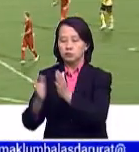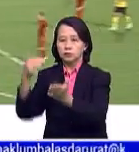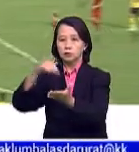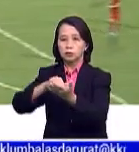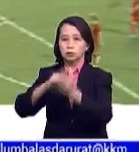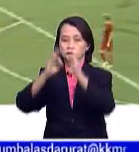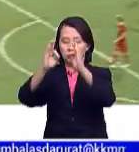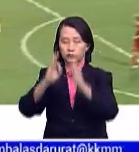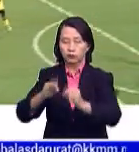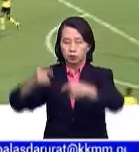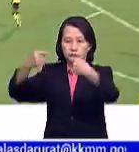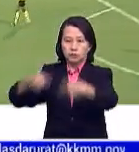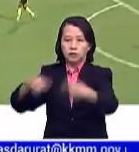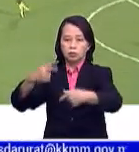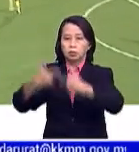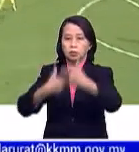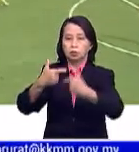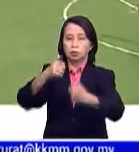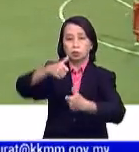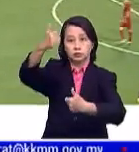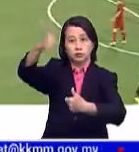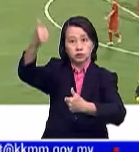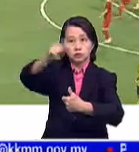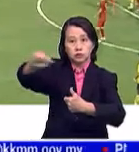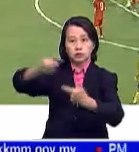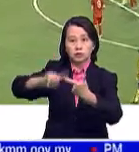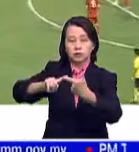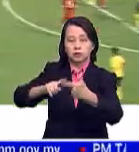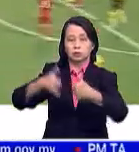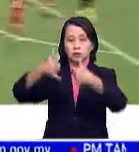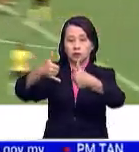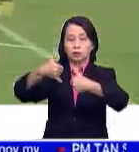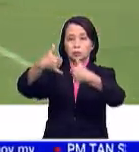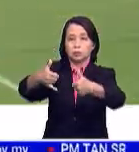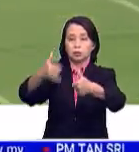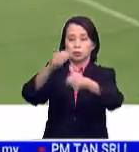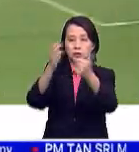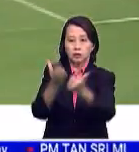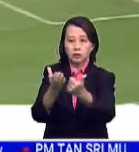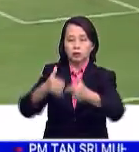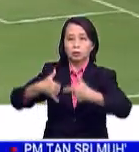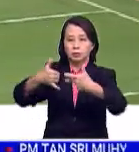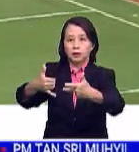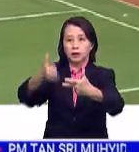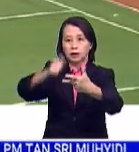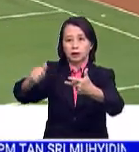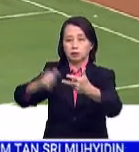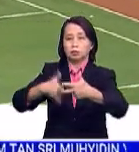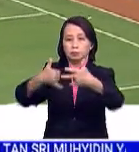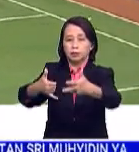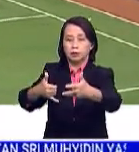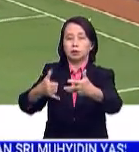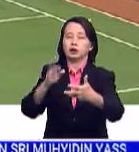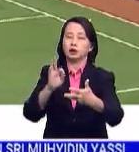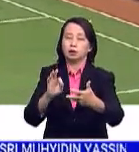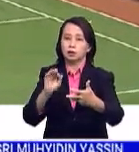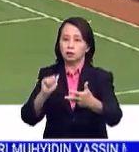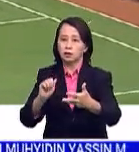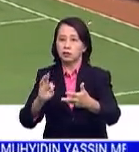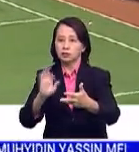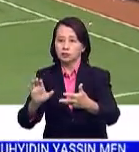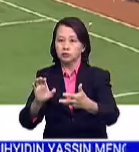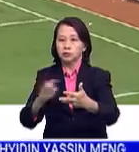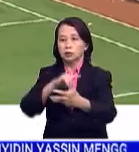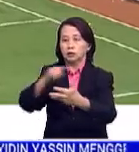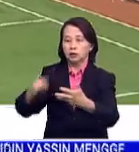format pertandingan seperti Liga juara-juara Asia kelayakan piala dunia dan Piala Asia serta Piala AFC Hamidin percaya